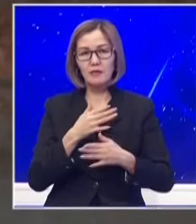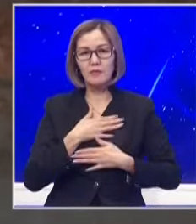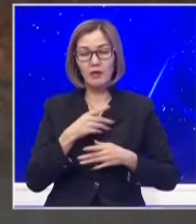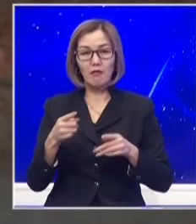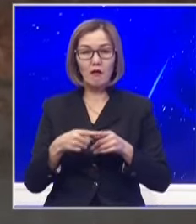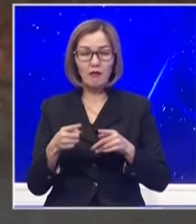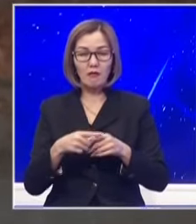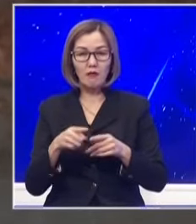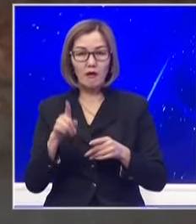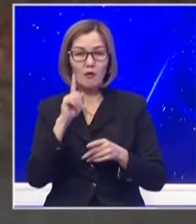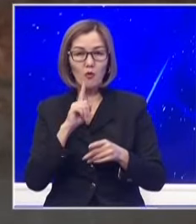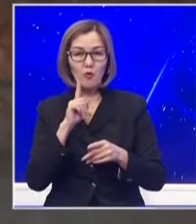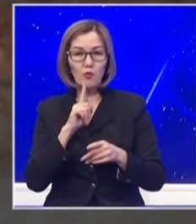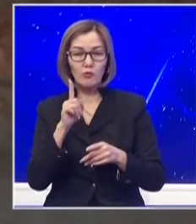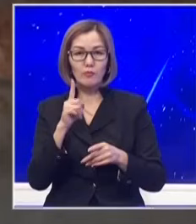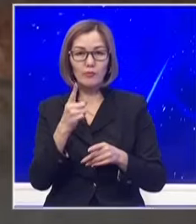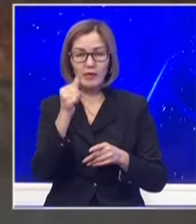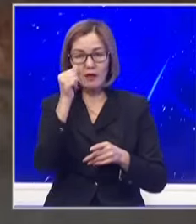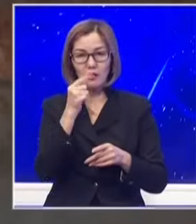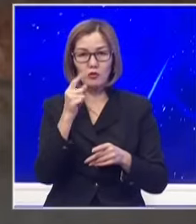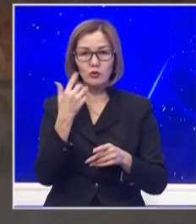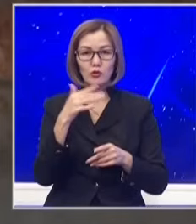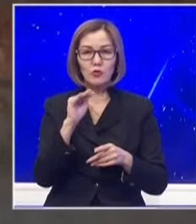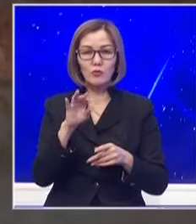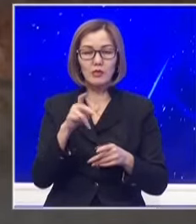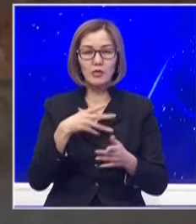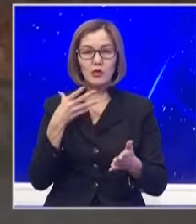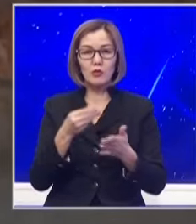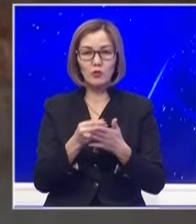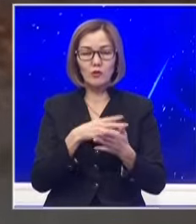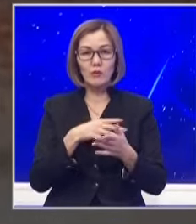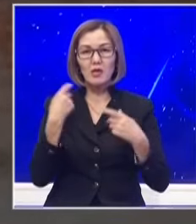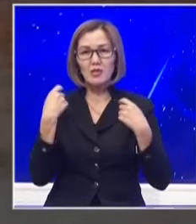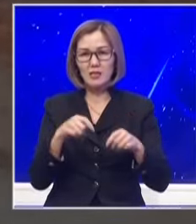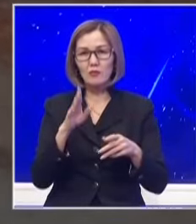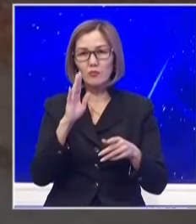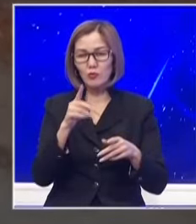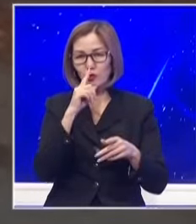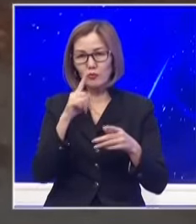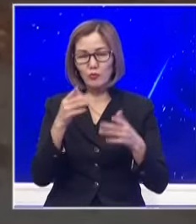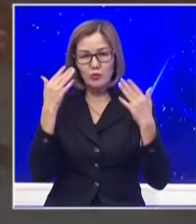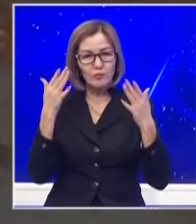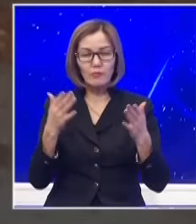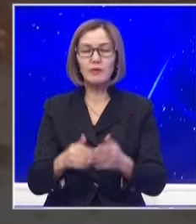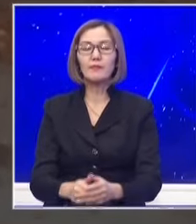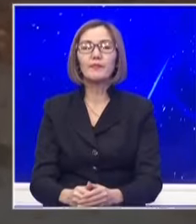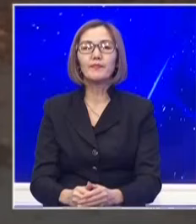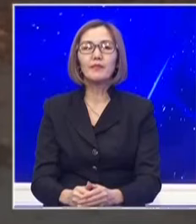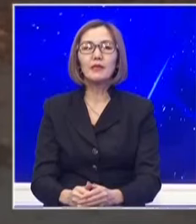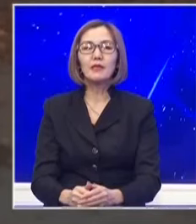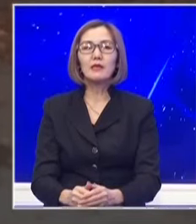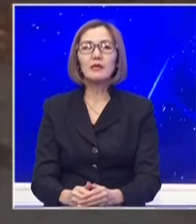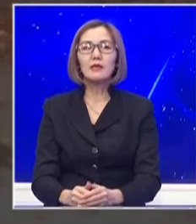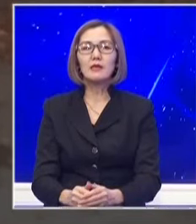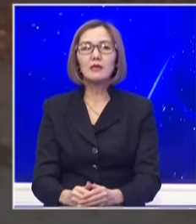арендаға қойып қойдым. Айына 150 мың төлеймін. Ол өте ма, өтпей ма, ол да ешкімнің шатағы жоқ. Ну, будь бо, бір